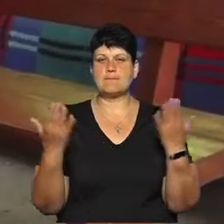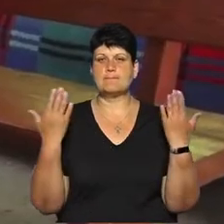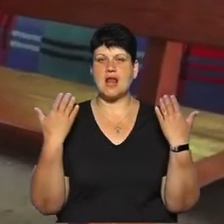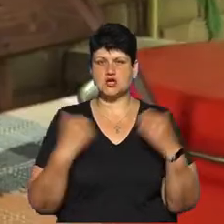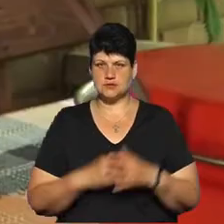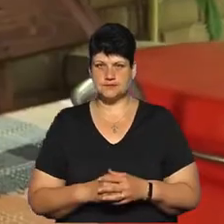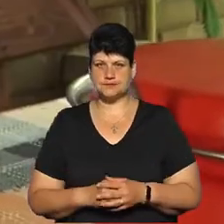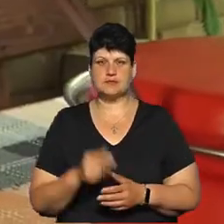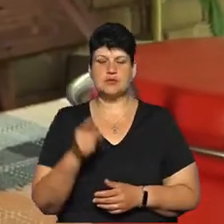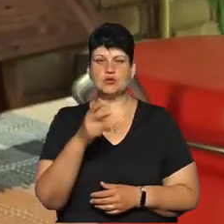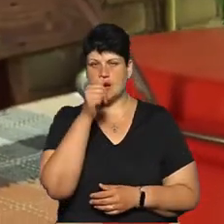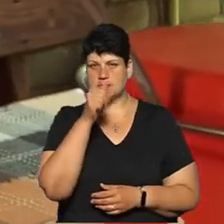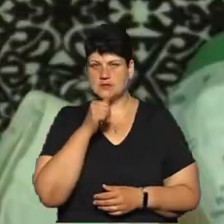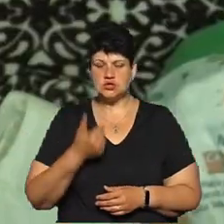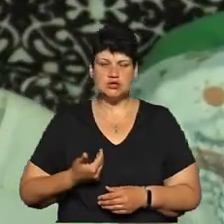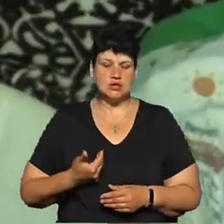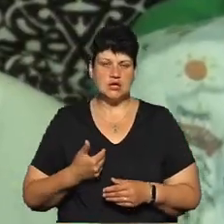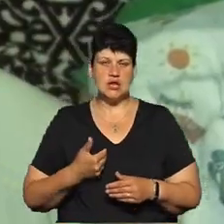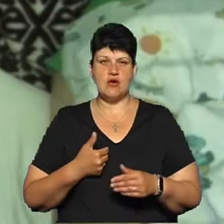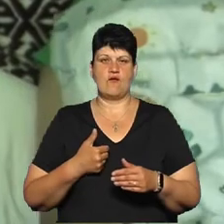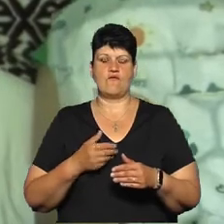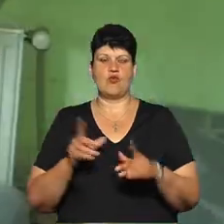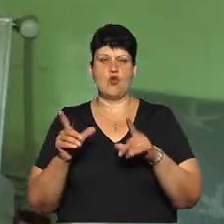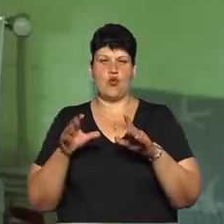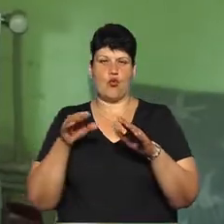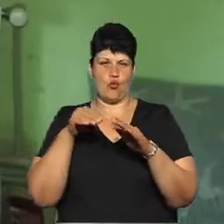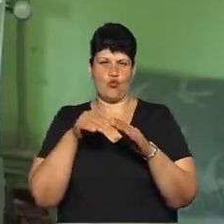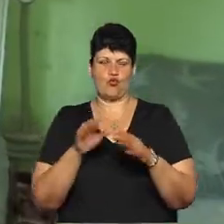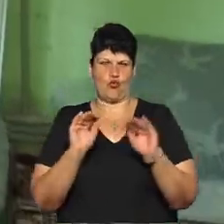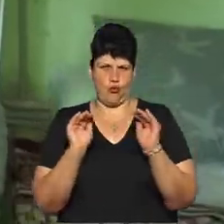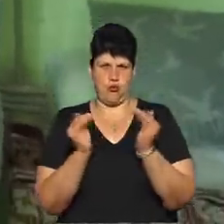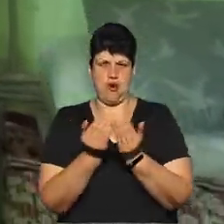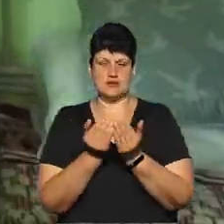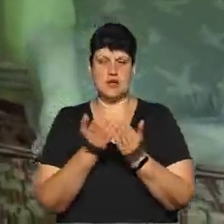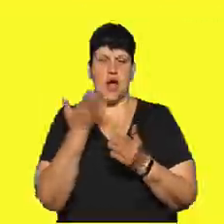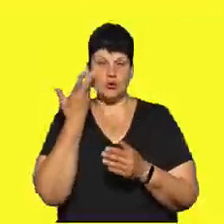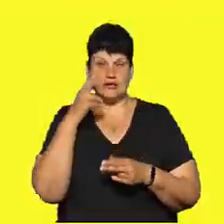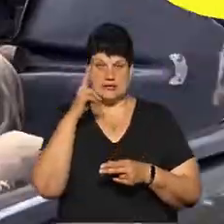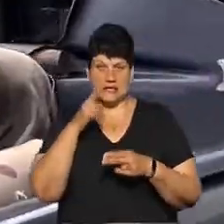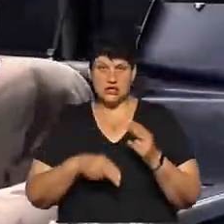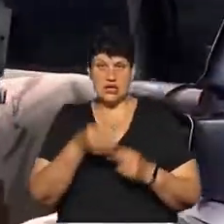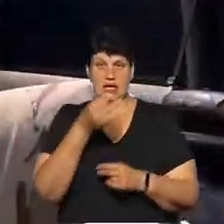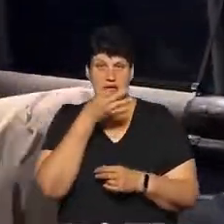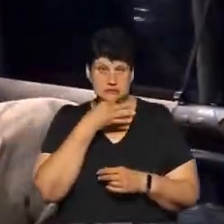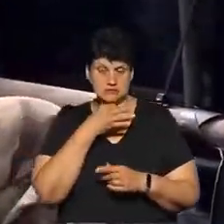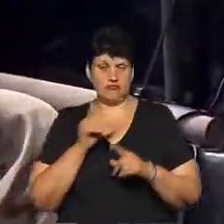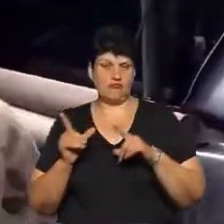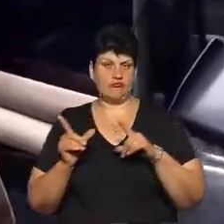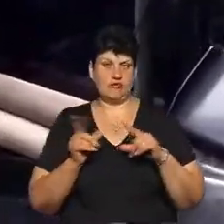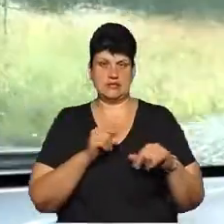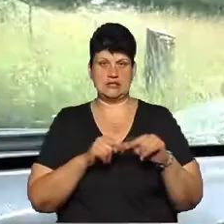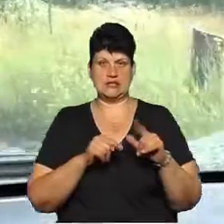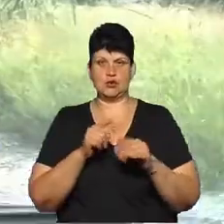Півтора місяця прожили в окупації, а коли закінчилися ліки, виїхали з рідного міста. Воно першу